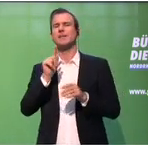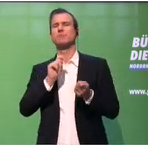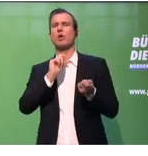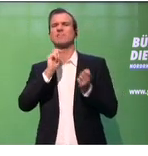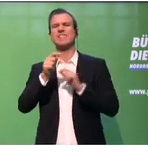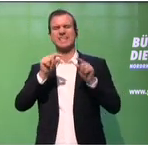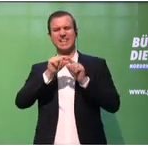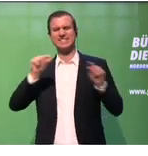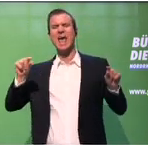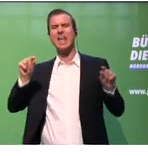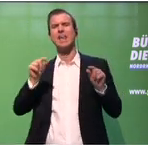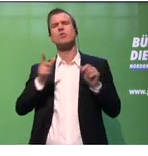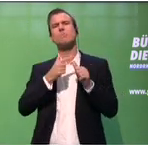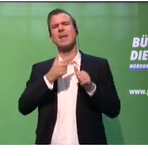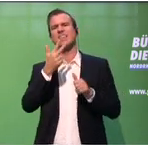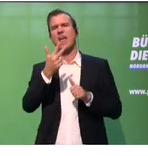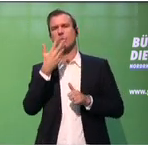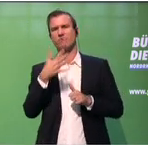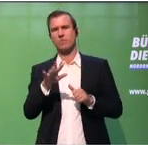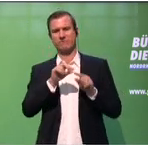Zeile 53